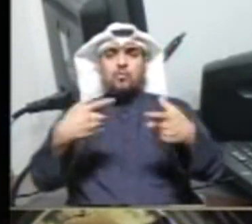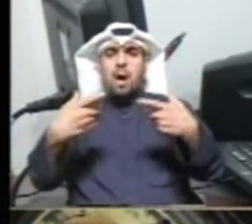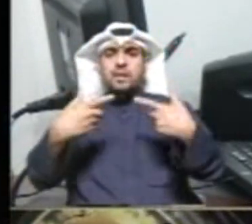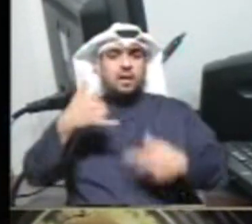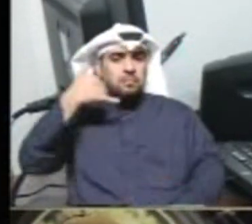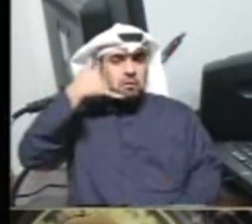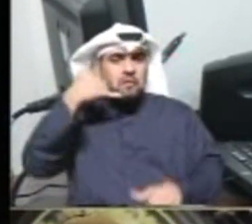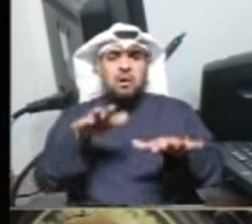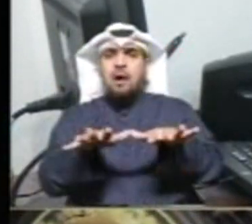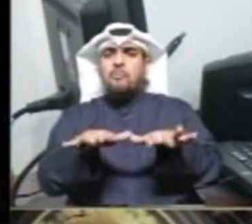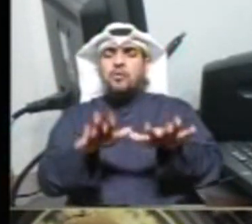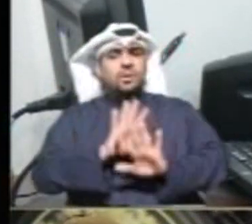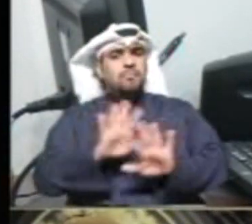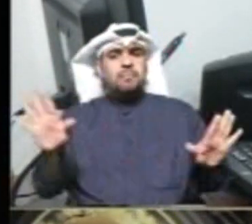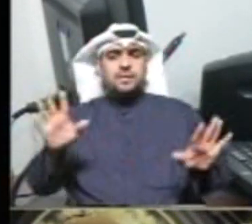الوقت،